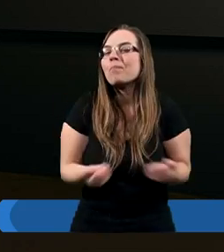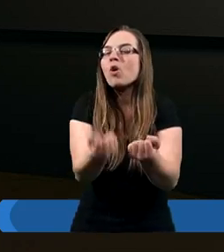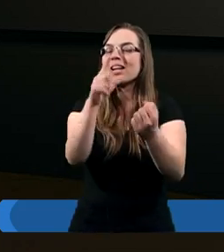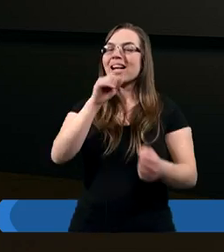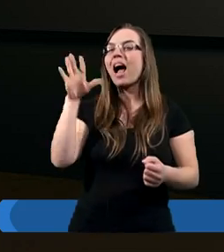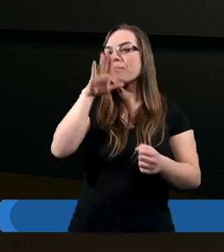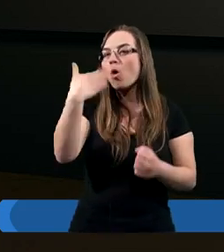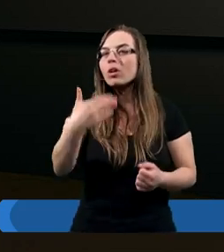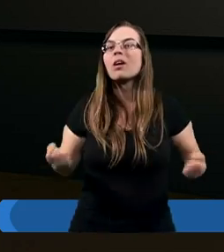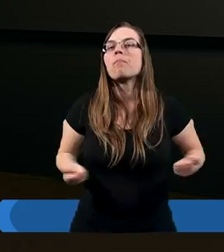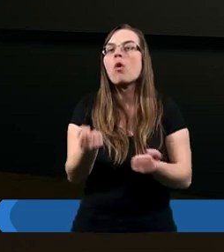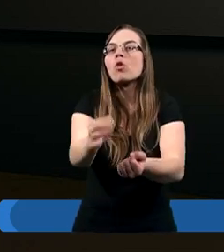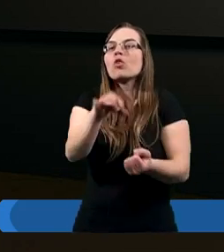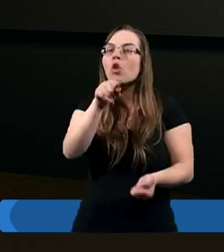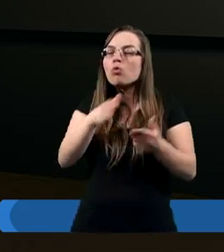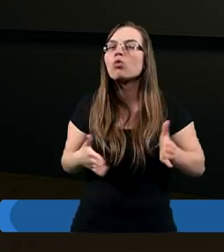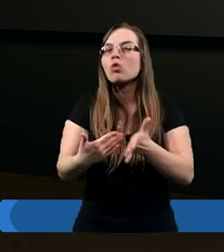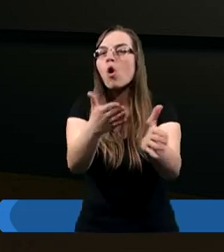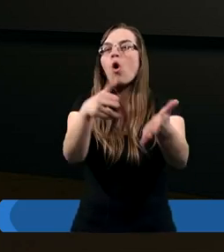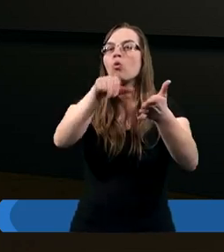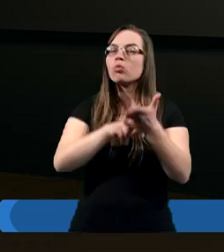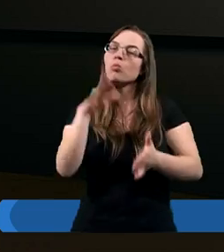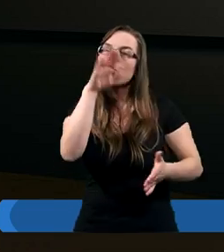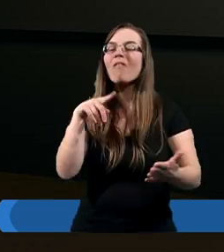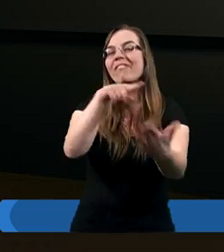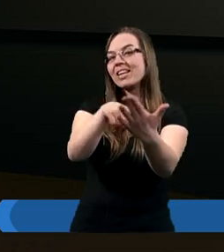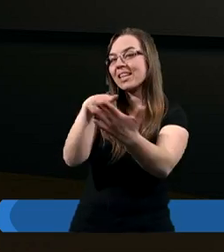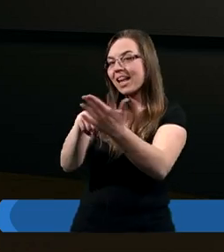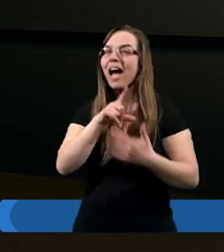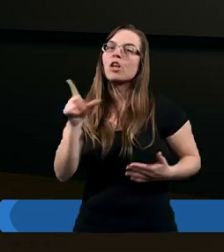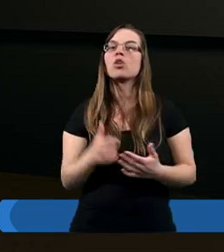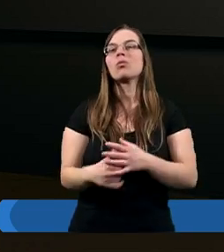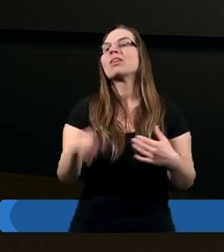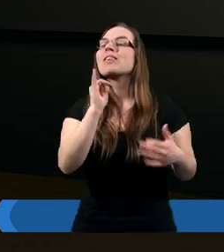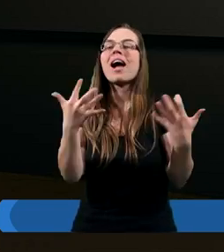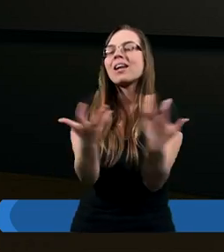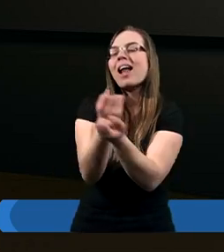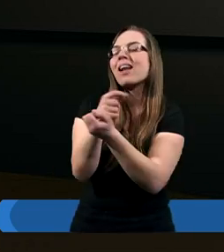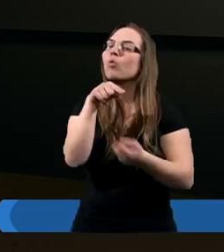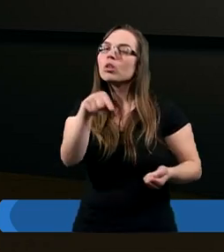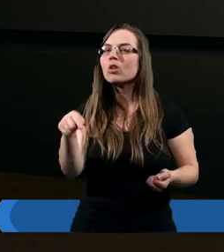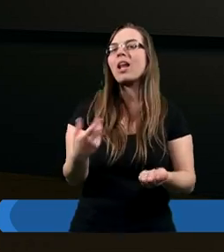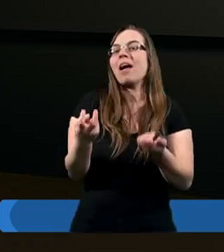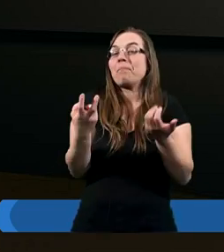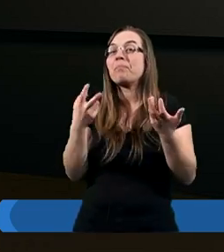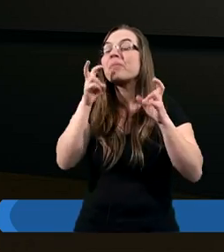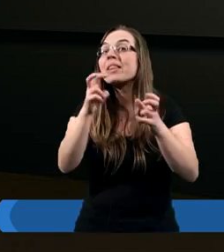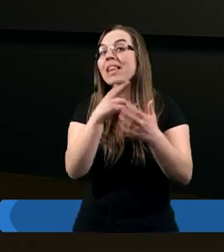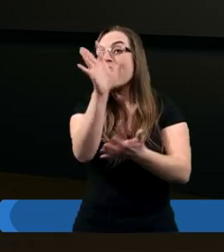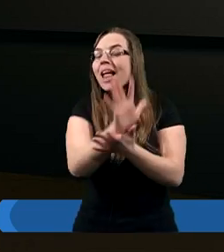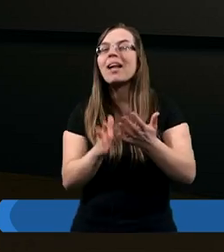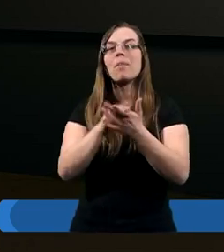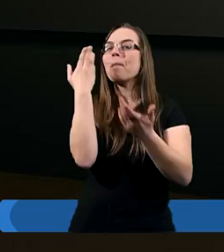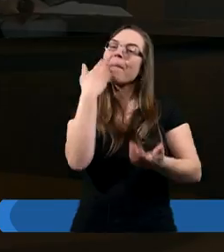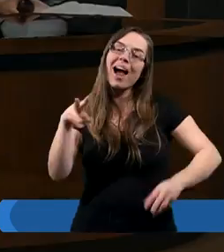podążać za Bogiem, podążać tą drogą, którą Pan Bóg wyznaczył. Jakie znajdujecie tutaj cechy, które są bardzo